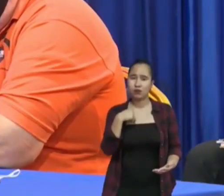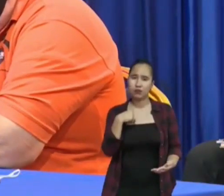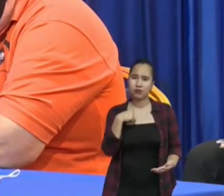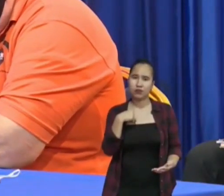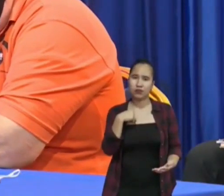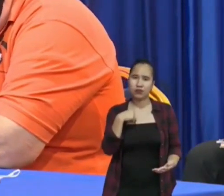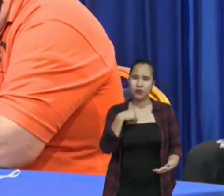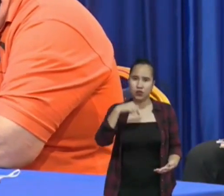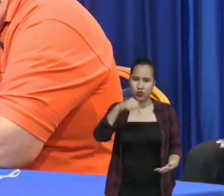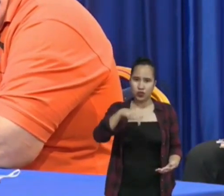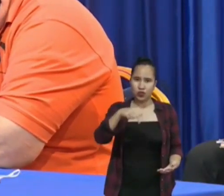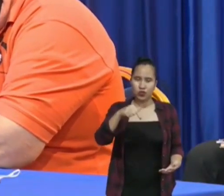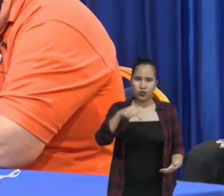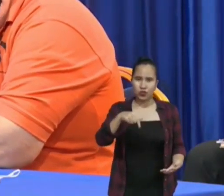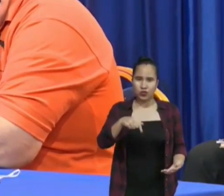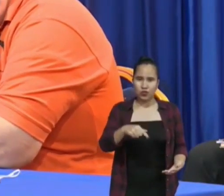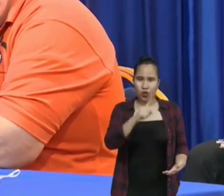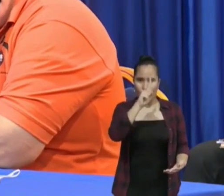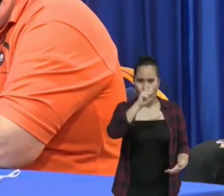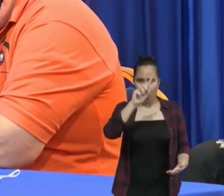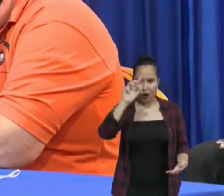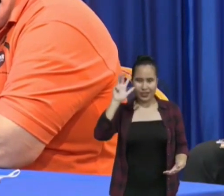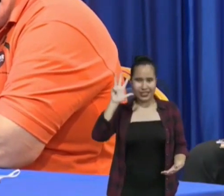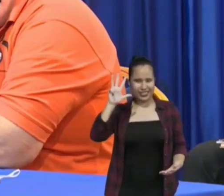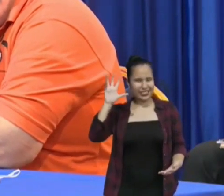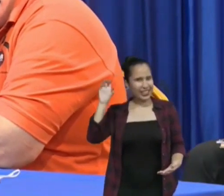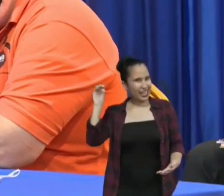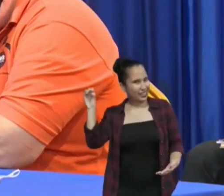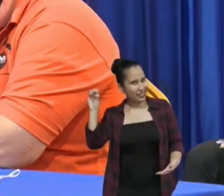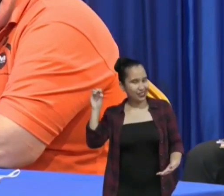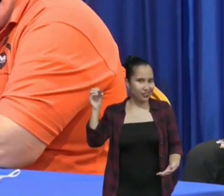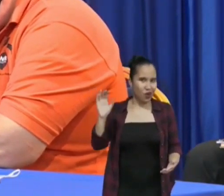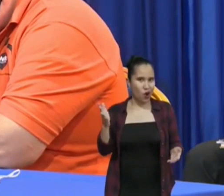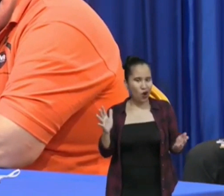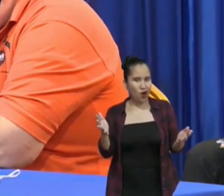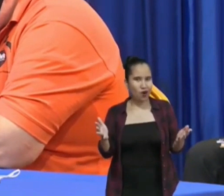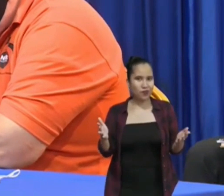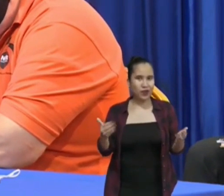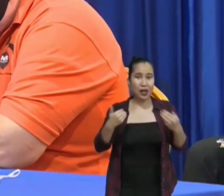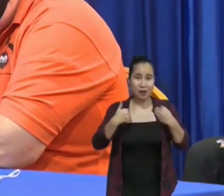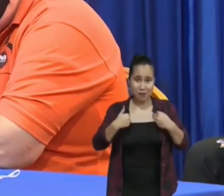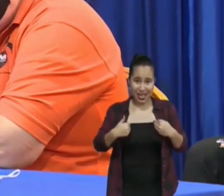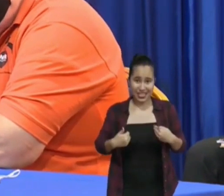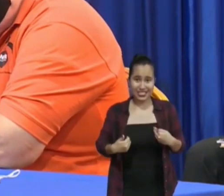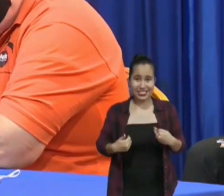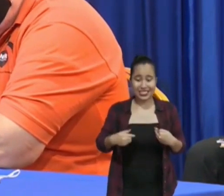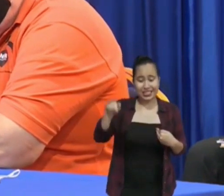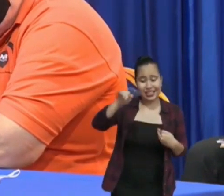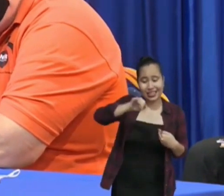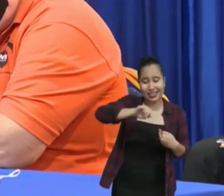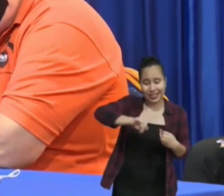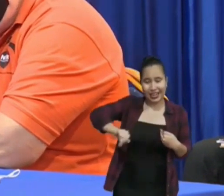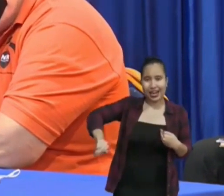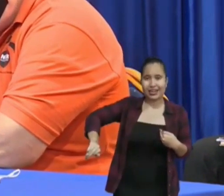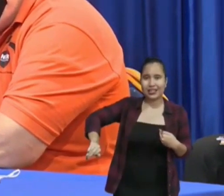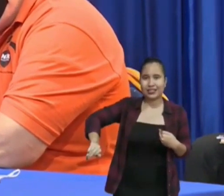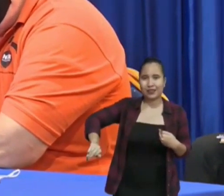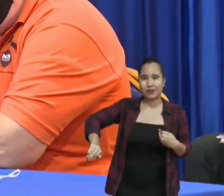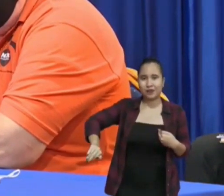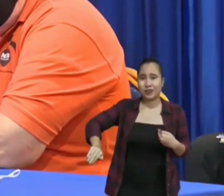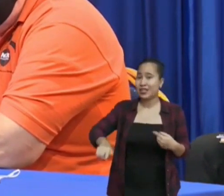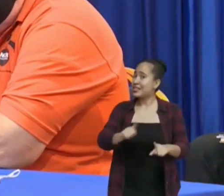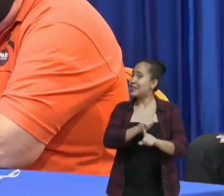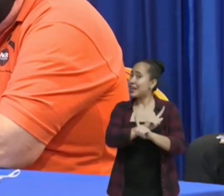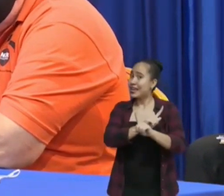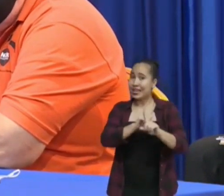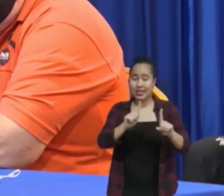zijn. Dit zei Jerry Slijngaard van het NCCR gisteren op de COVID-19 persconferentie. Volgens Slijngaard zijn veel